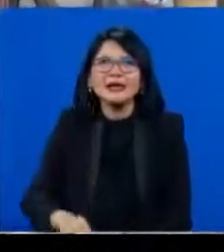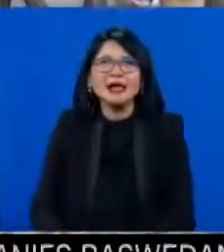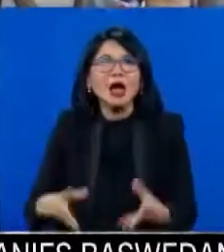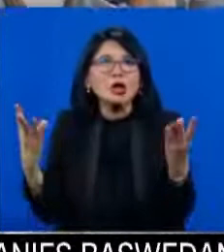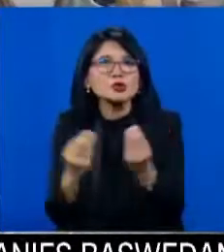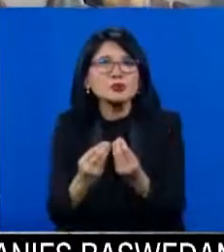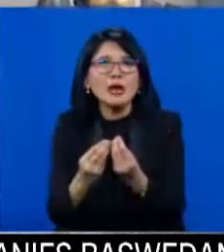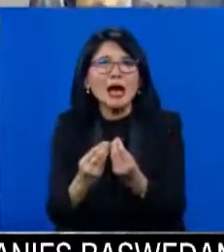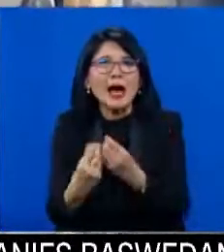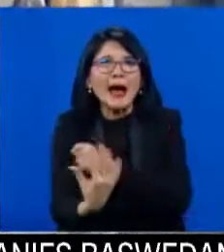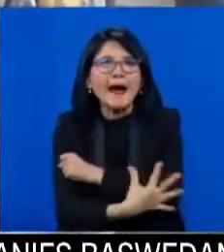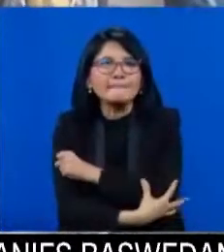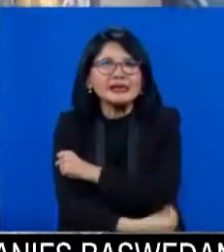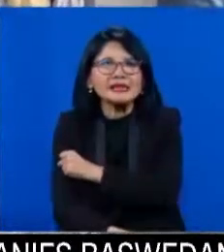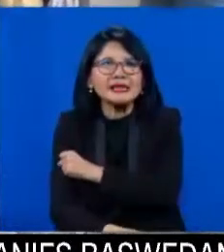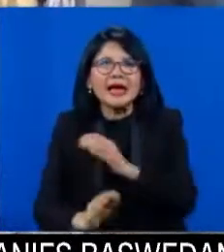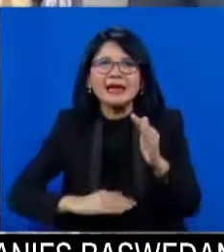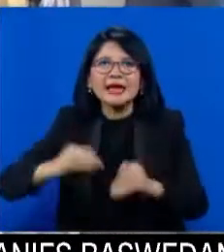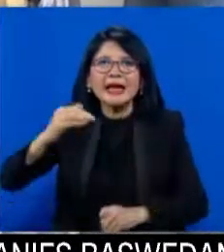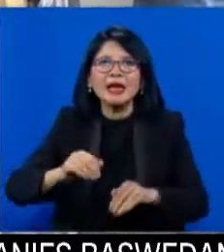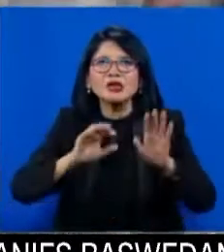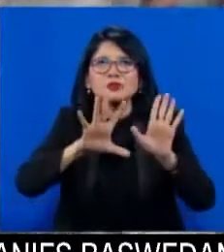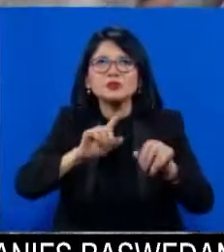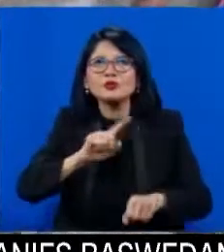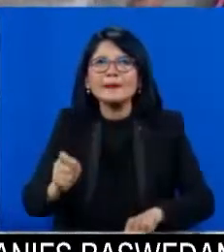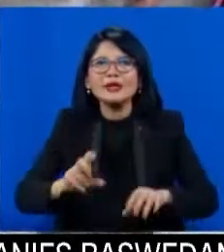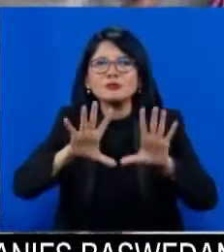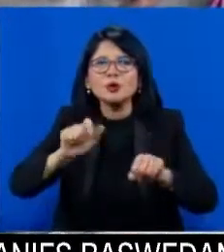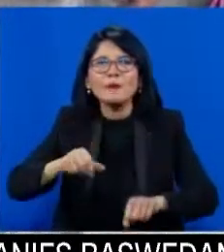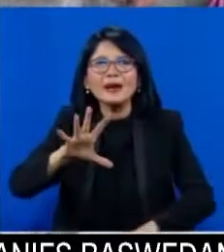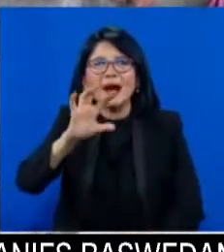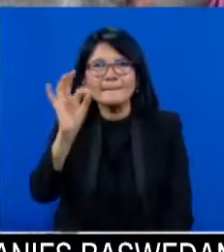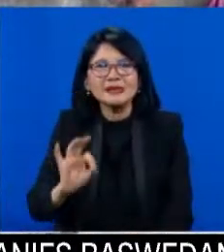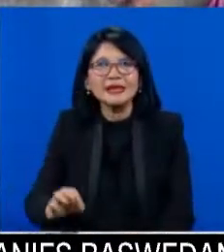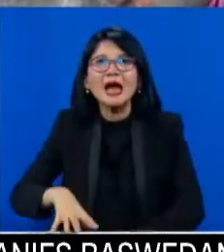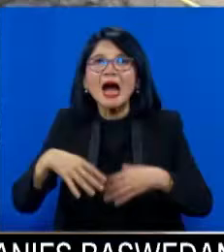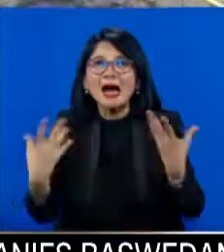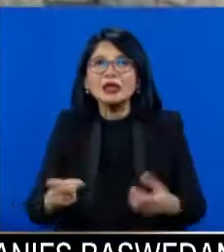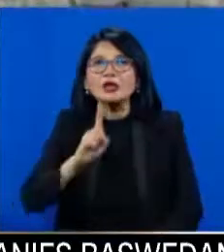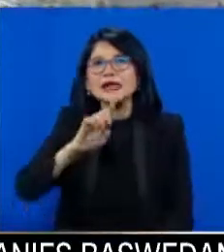miskin berisiko naik menjadi 10 hingga 10,5% atau 1 juga hingga